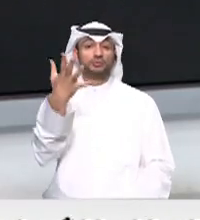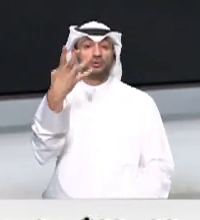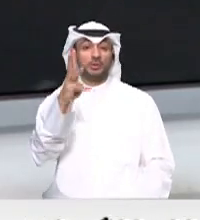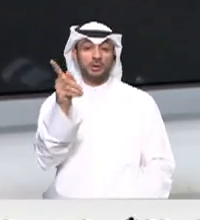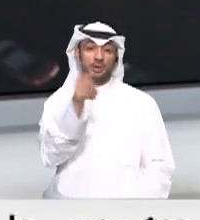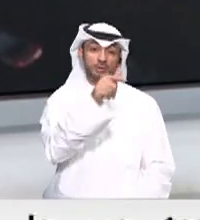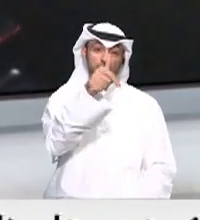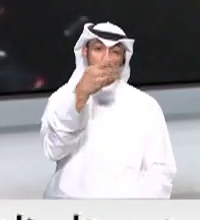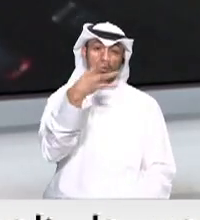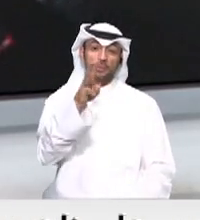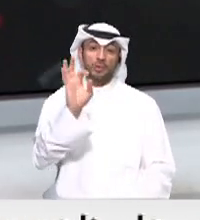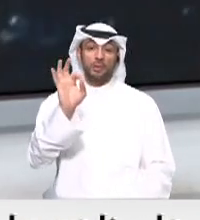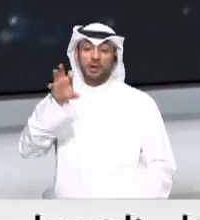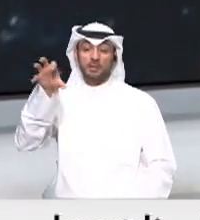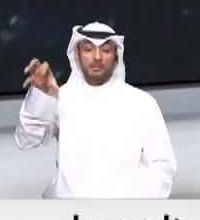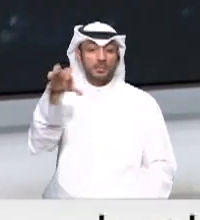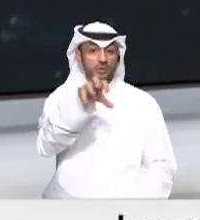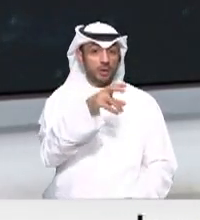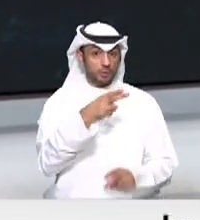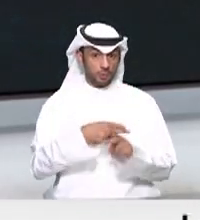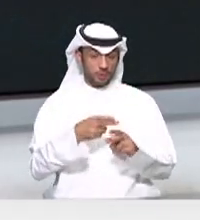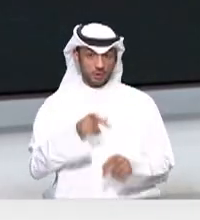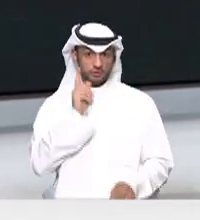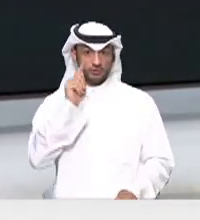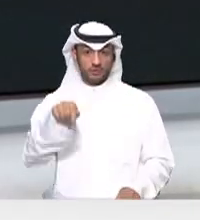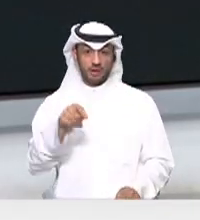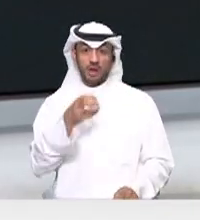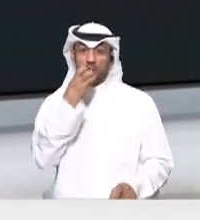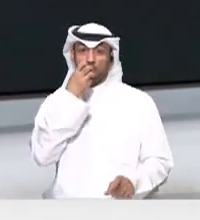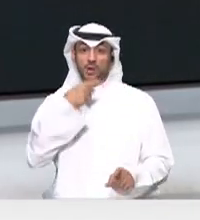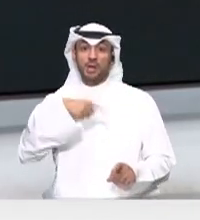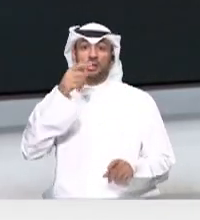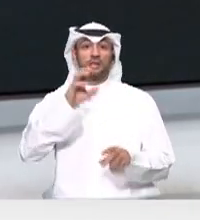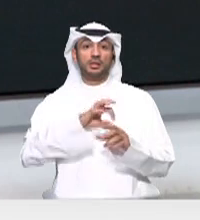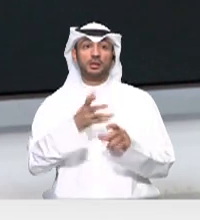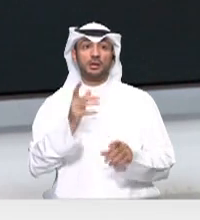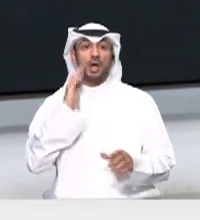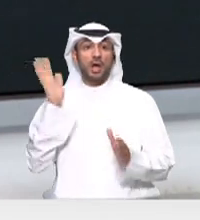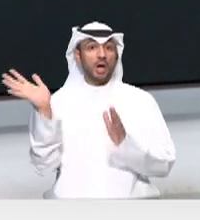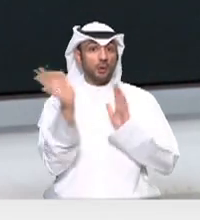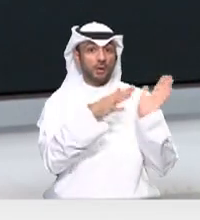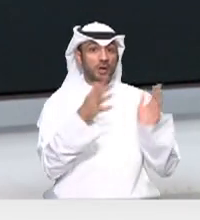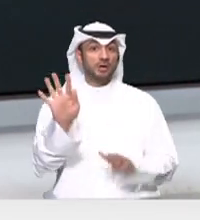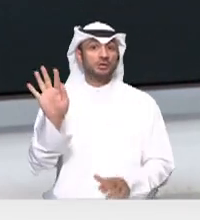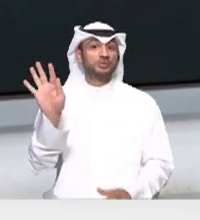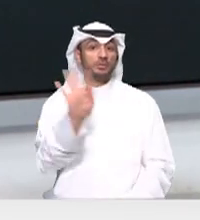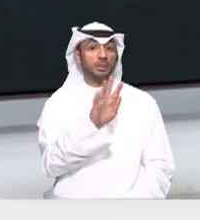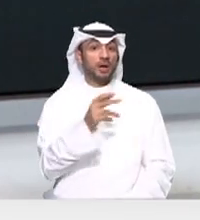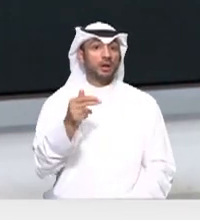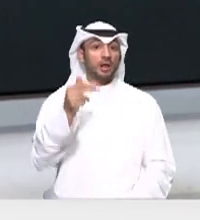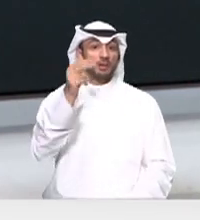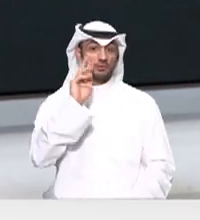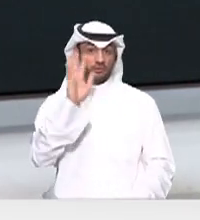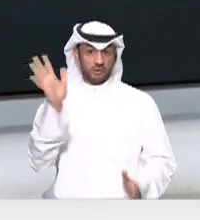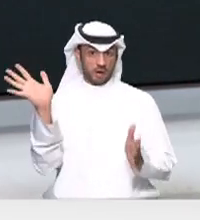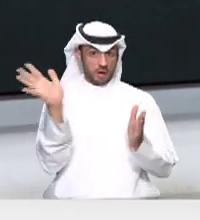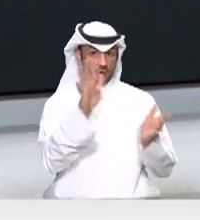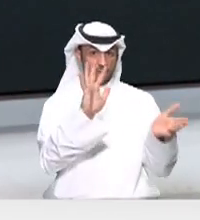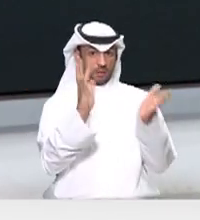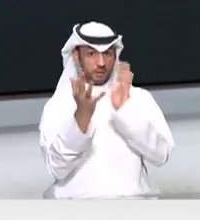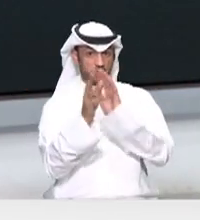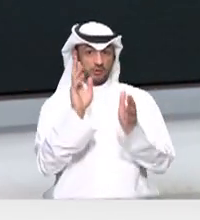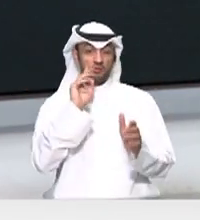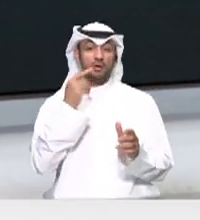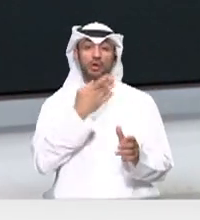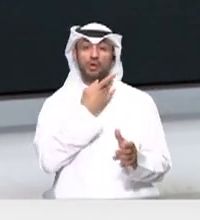مئويه اليوم في بعض المناطق نتعرف على اجوائنا اكثر حاليا هواء شمالي غربي خفيف الى معتد المتقلب الاتجاه احيانا فرص